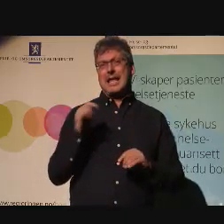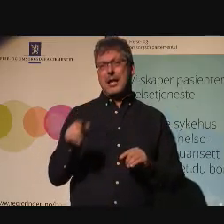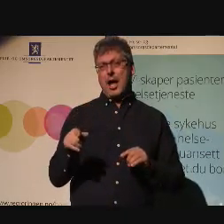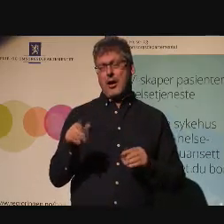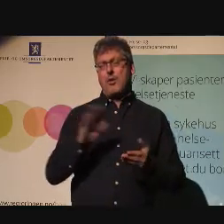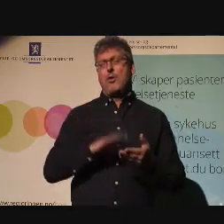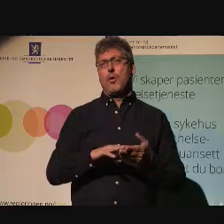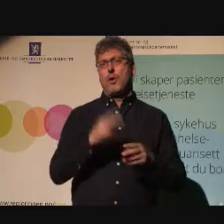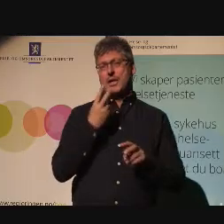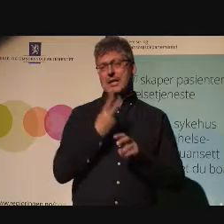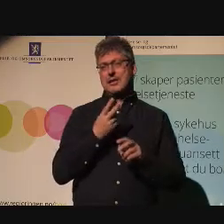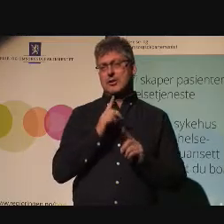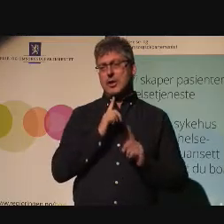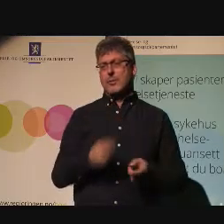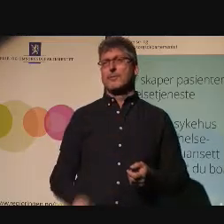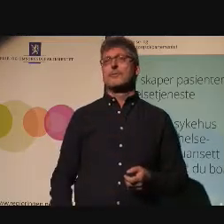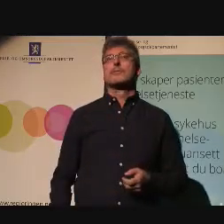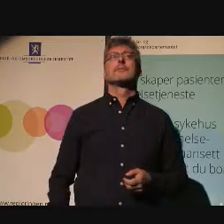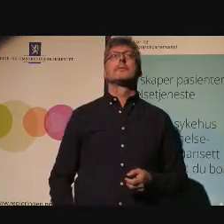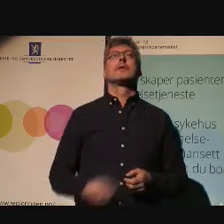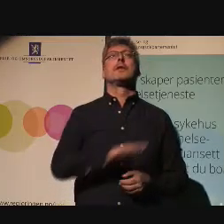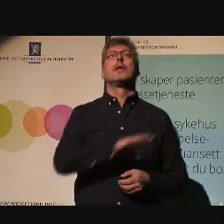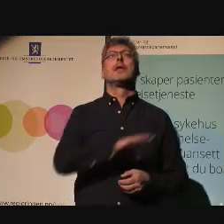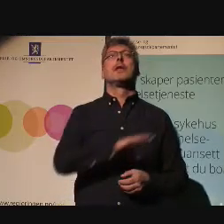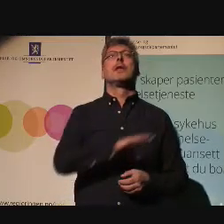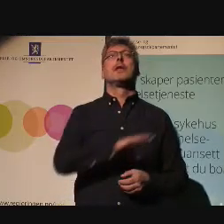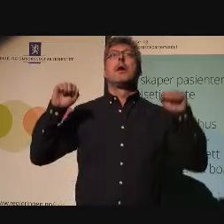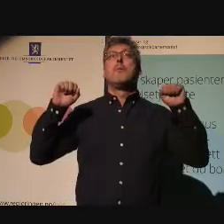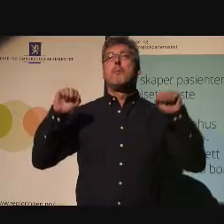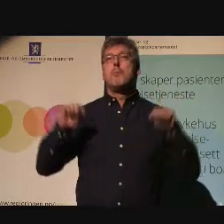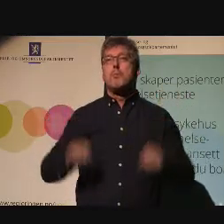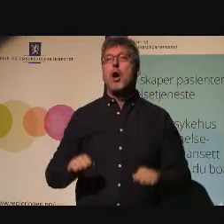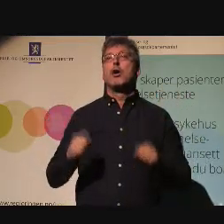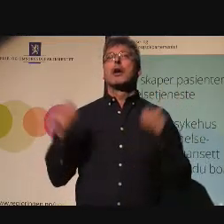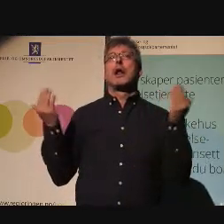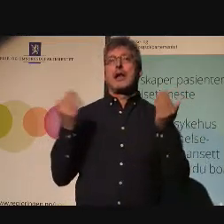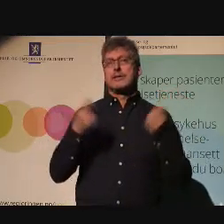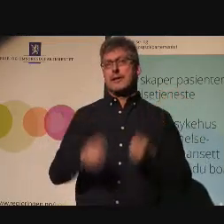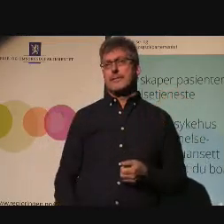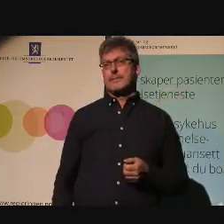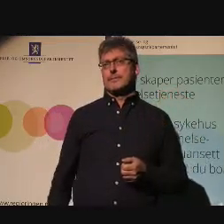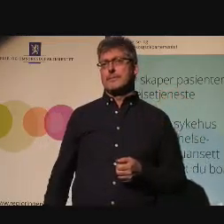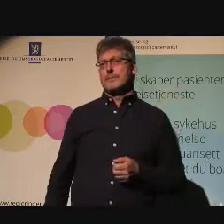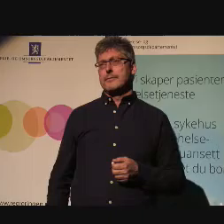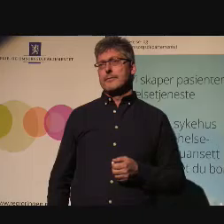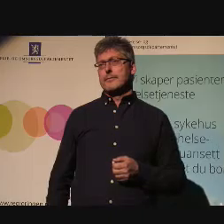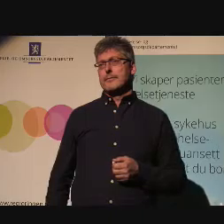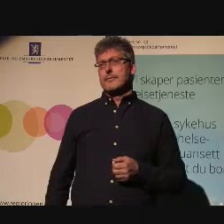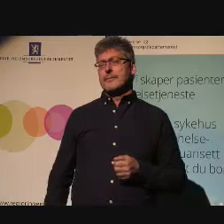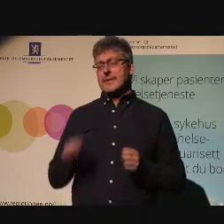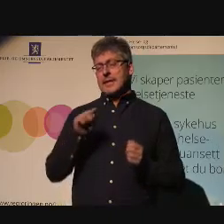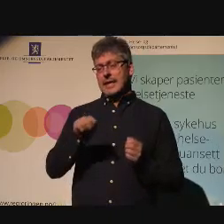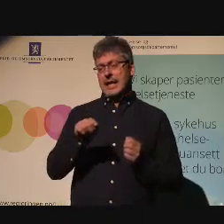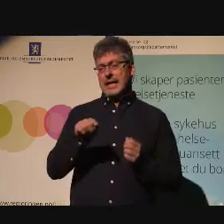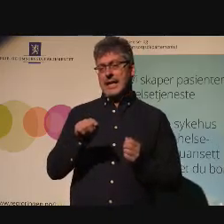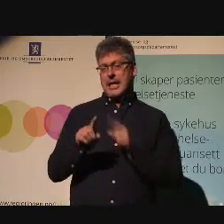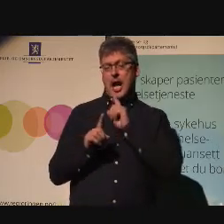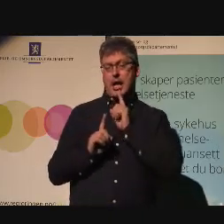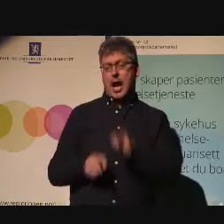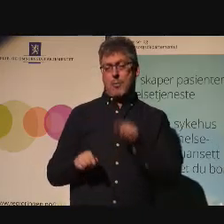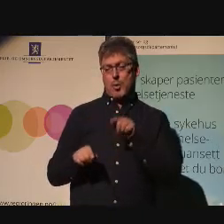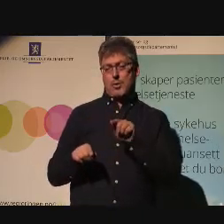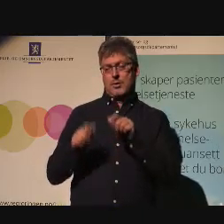tilsynsrapport. Og den bør alle lese. Fordi i den rapporten har vi alle